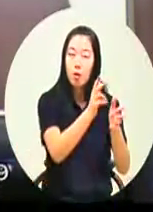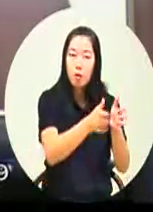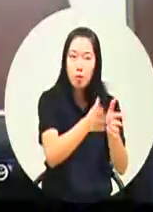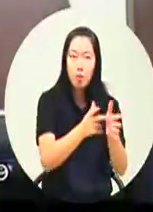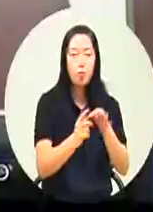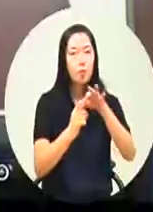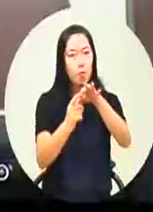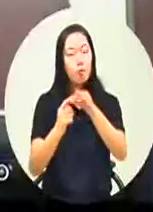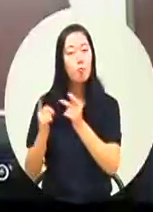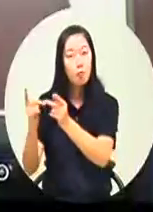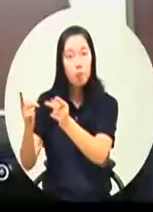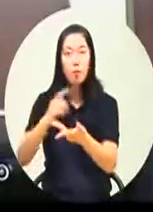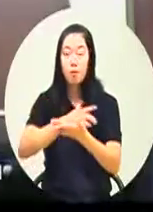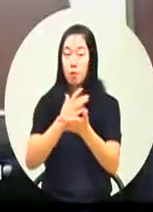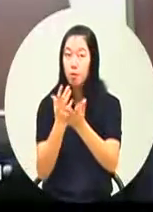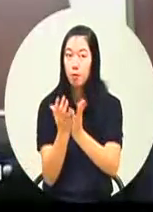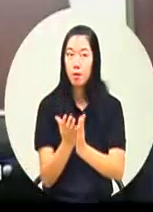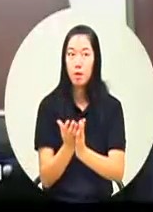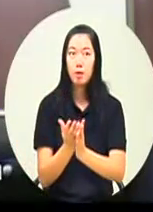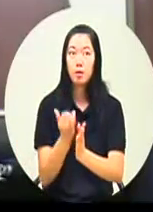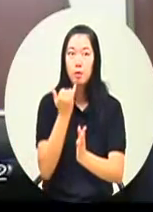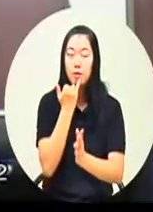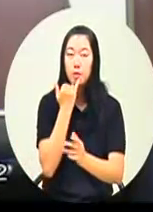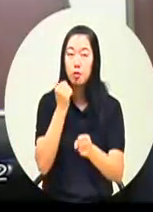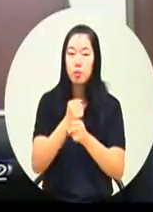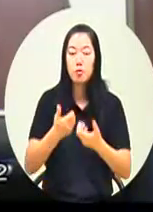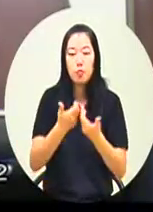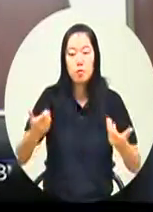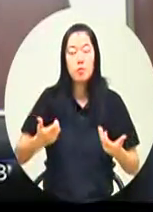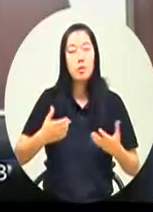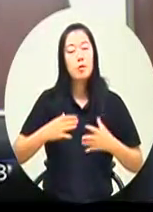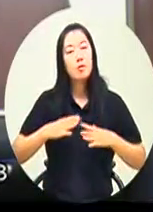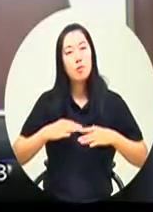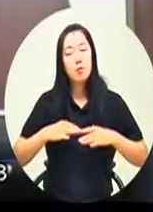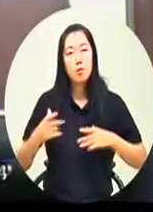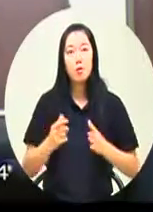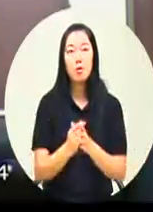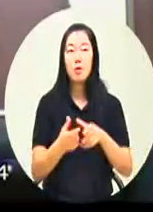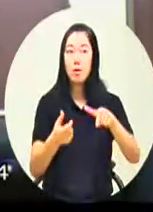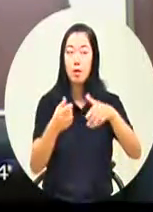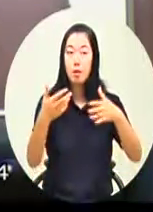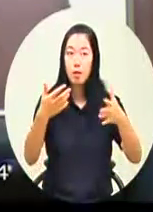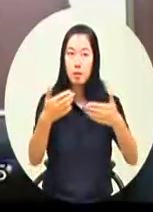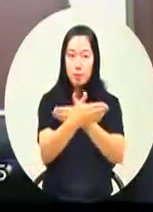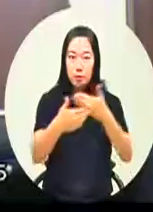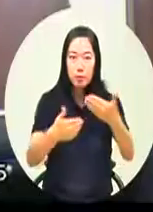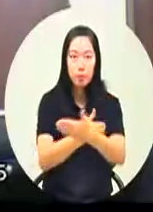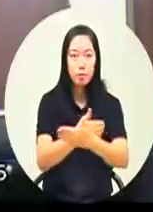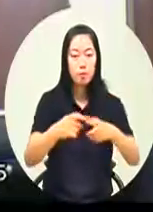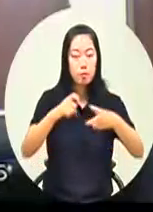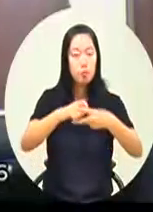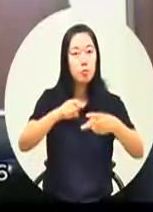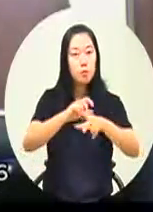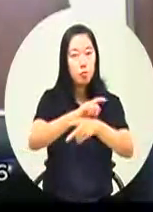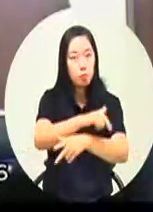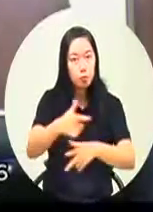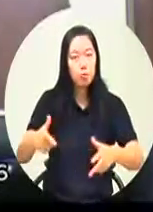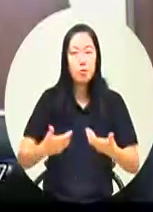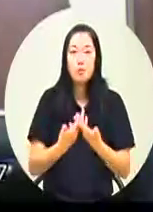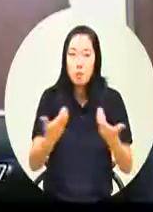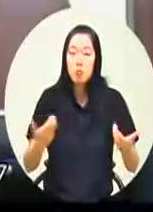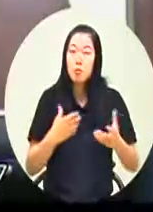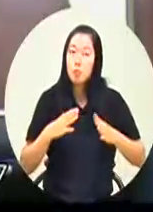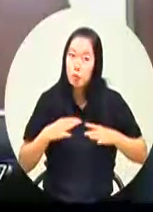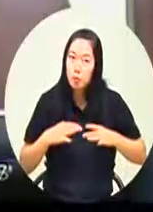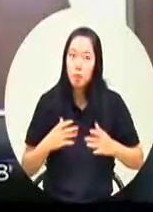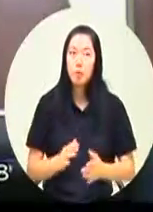做的就是要做所谓的分享交通工具的整个系统，包括汽车、电动汽车，包括电动摩托车，包括